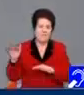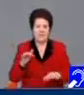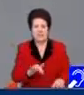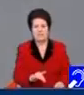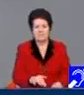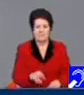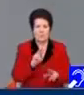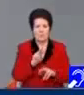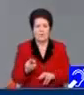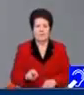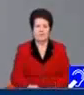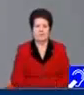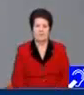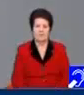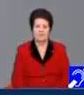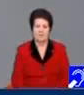controlate.